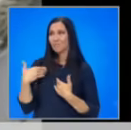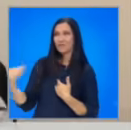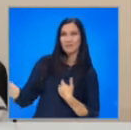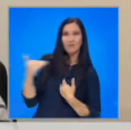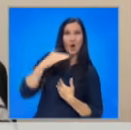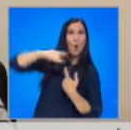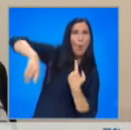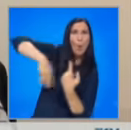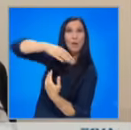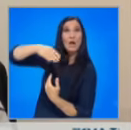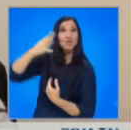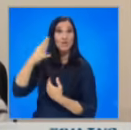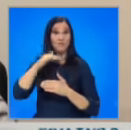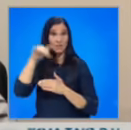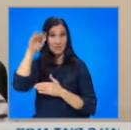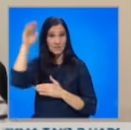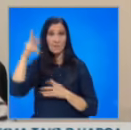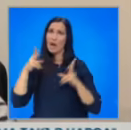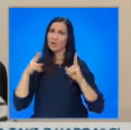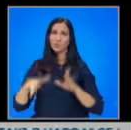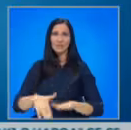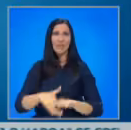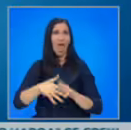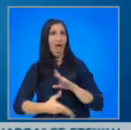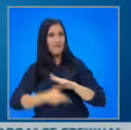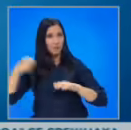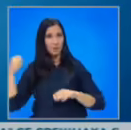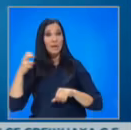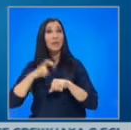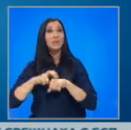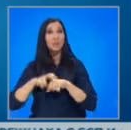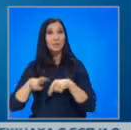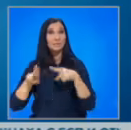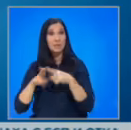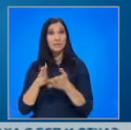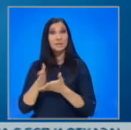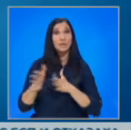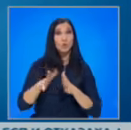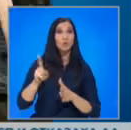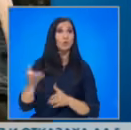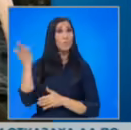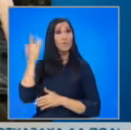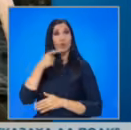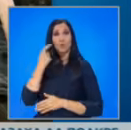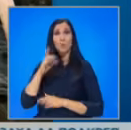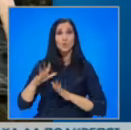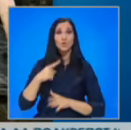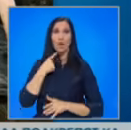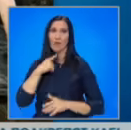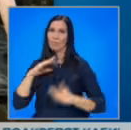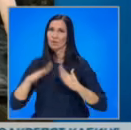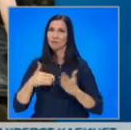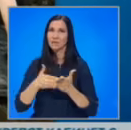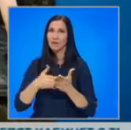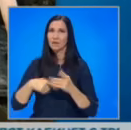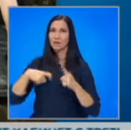ураган от четвърта степен, решихме да се евакуираме. Джонатан Претас е сред хората, които преди години почти губят дома си заради